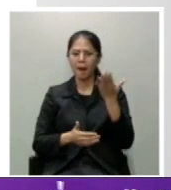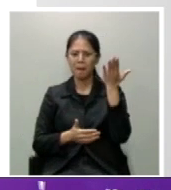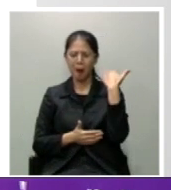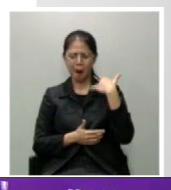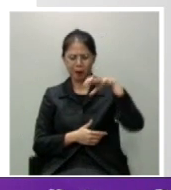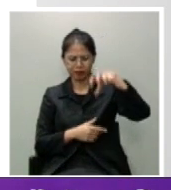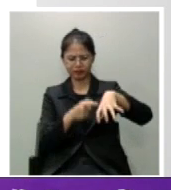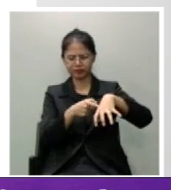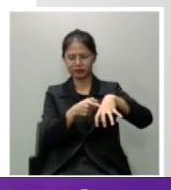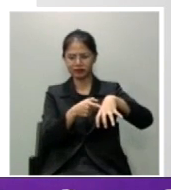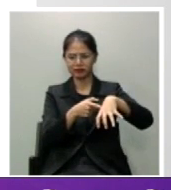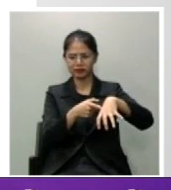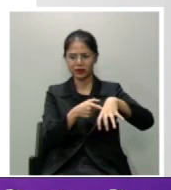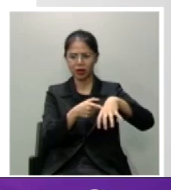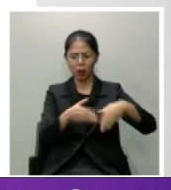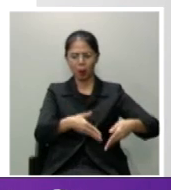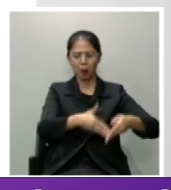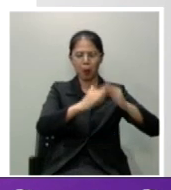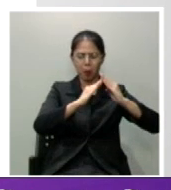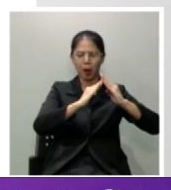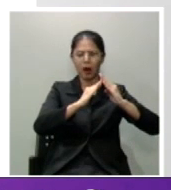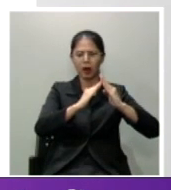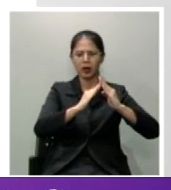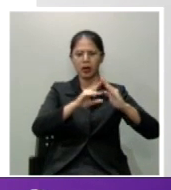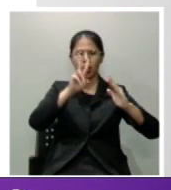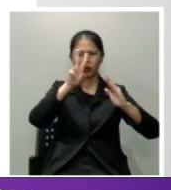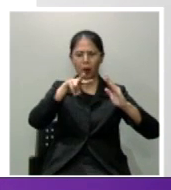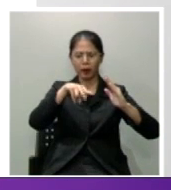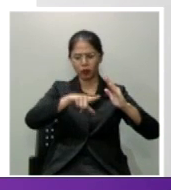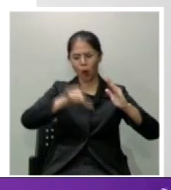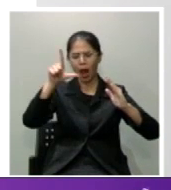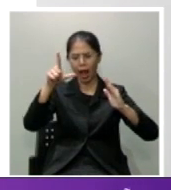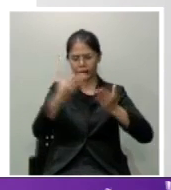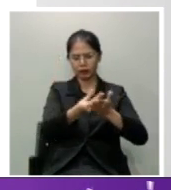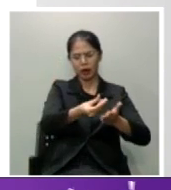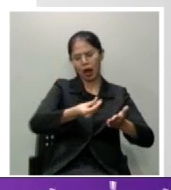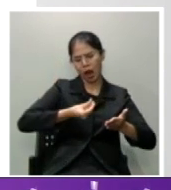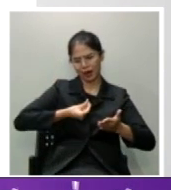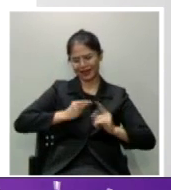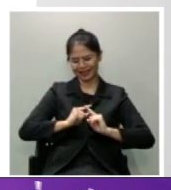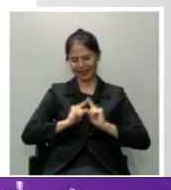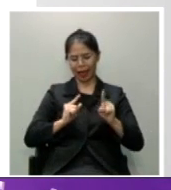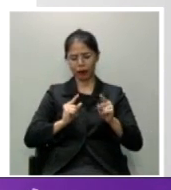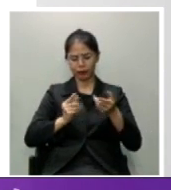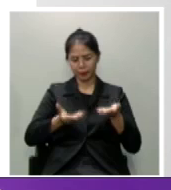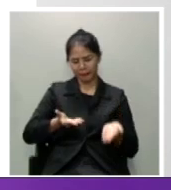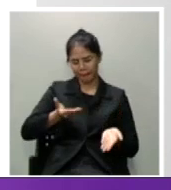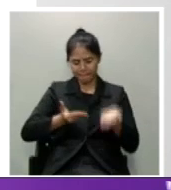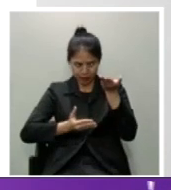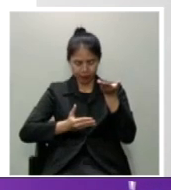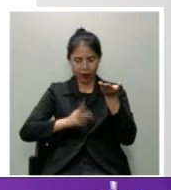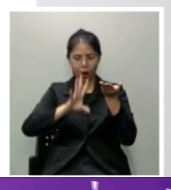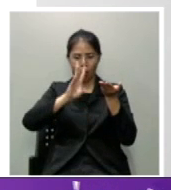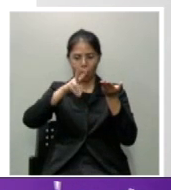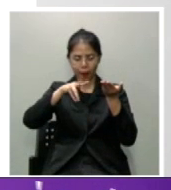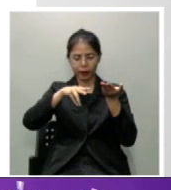เพียงมูลค่าสร้างอาคาร 2,000 กว่าล้านและสุดท้ายเขาก็ได้ปรับขึ้นมาเป็น 6,000 กว่าล้าน